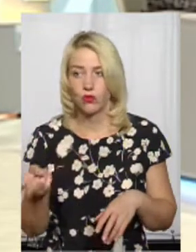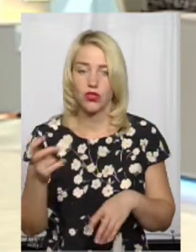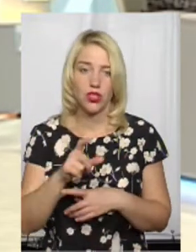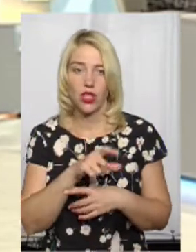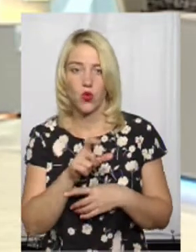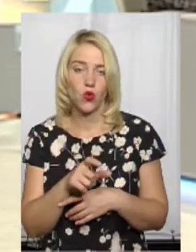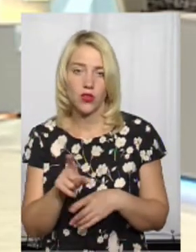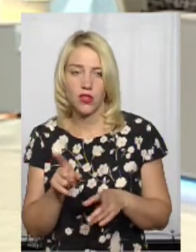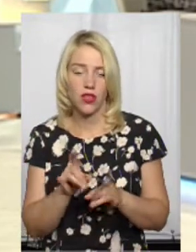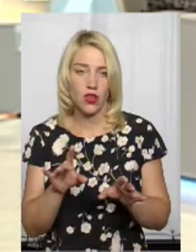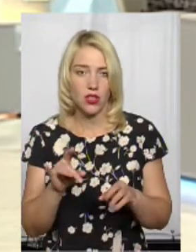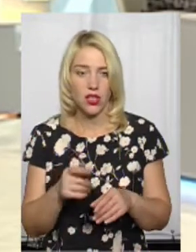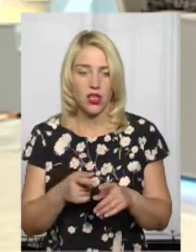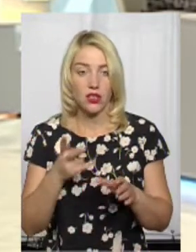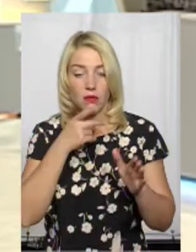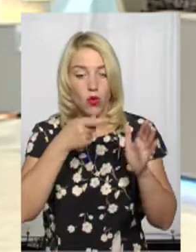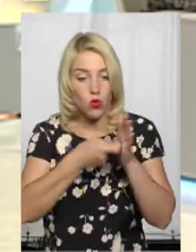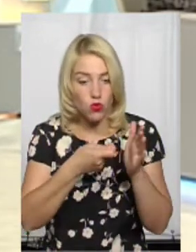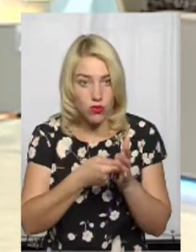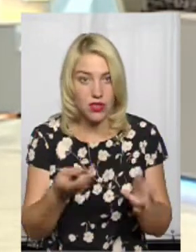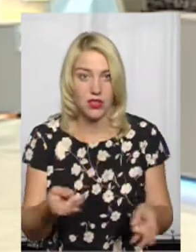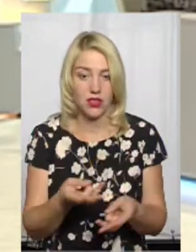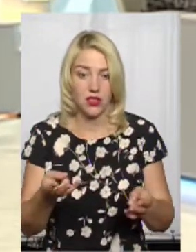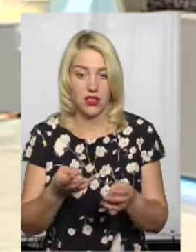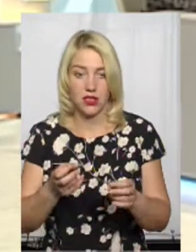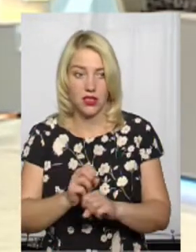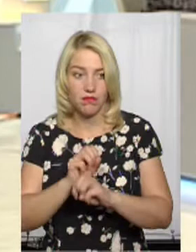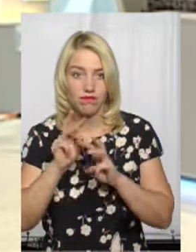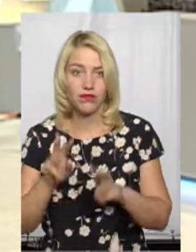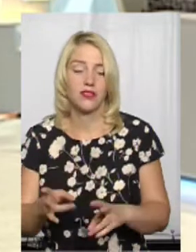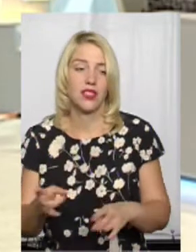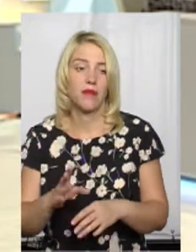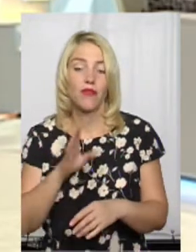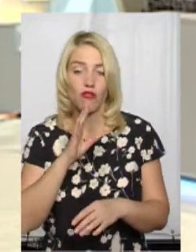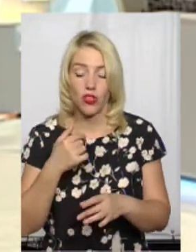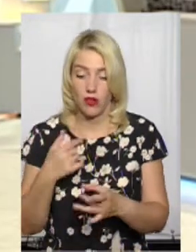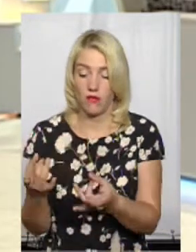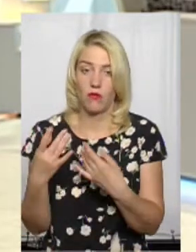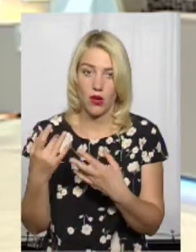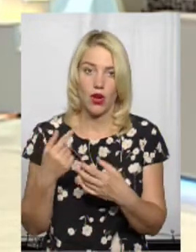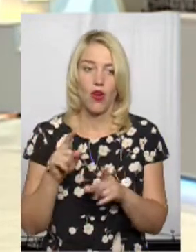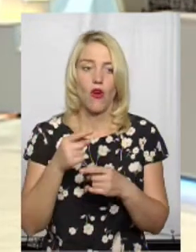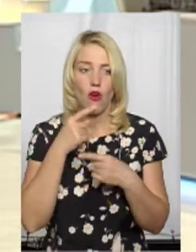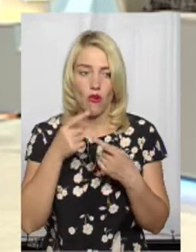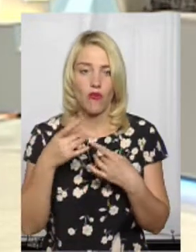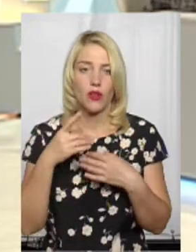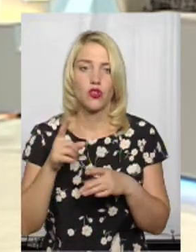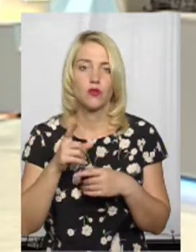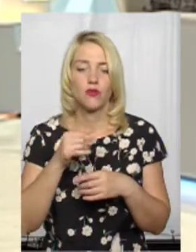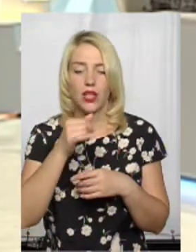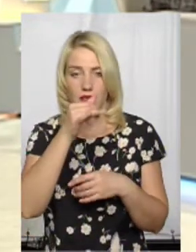там якось розказати, їх і годувати, їх і треба возити. Вона про це нам говорила, пояснюючи, чому вона сьогодні не